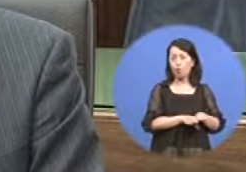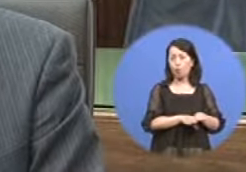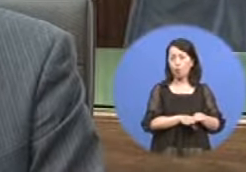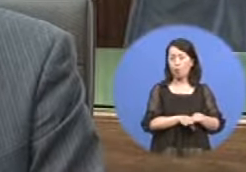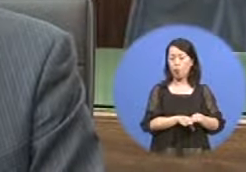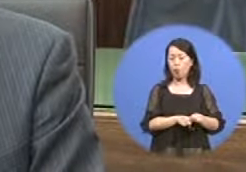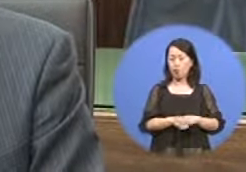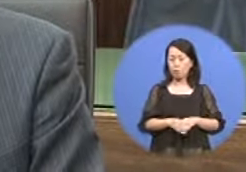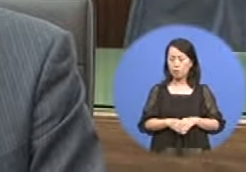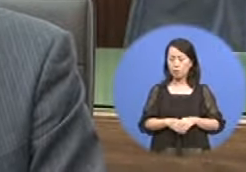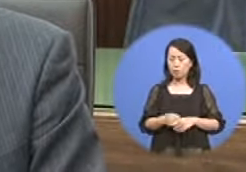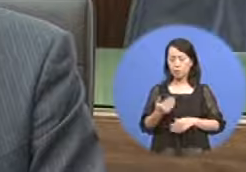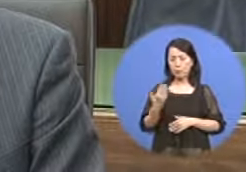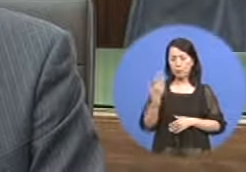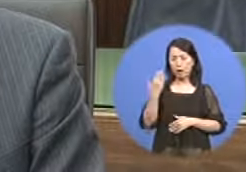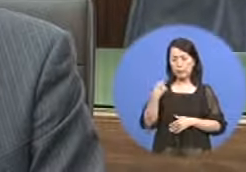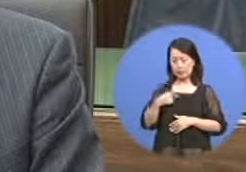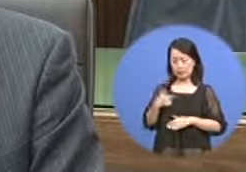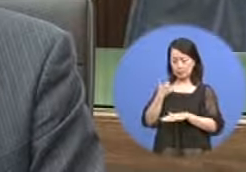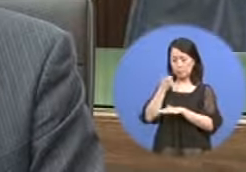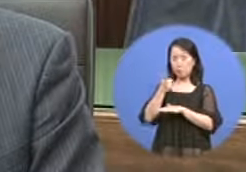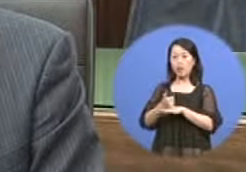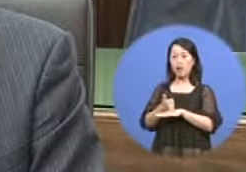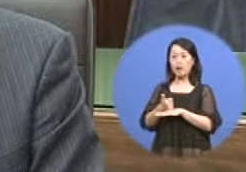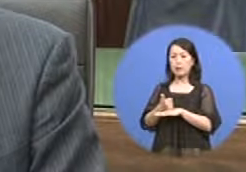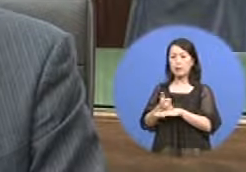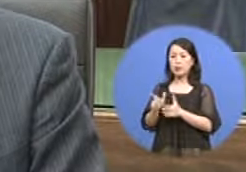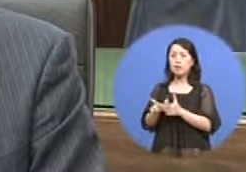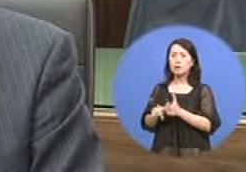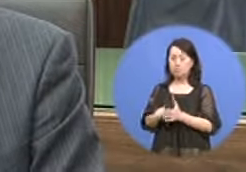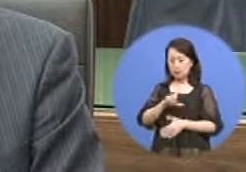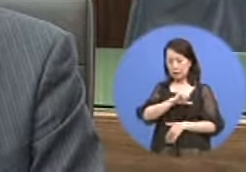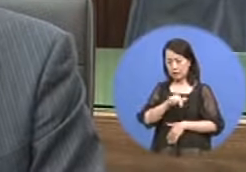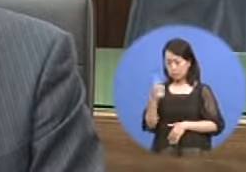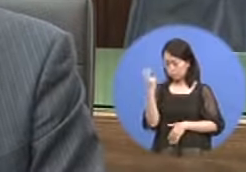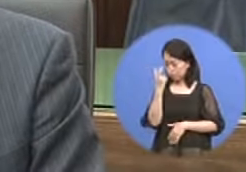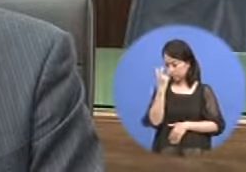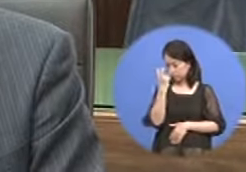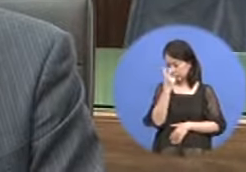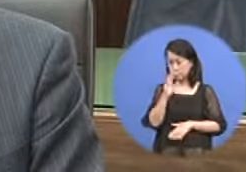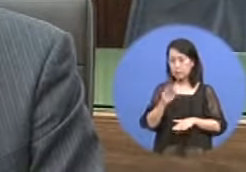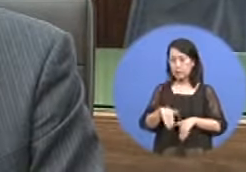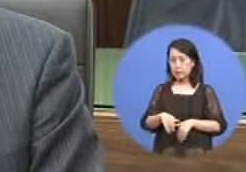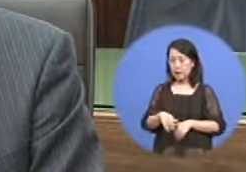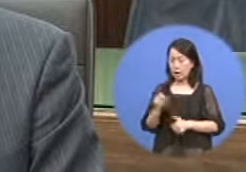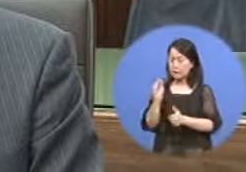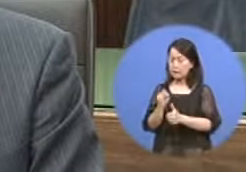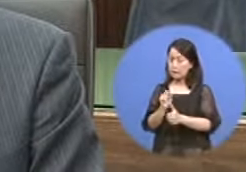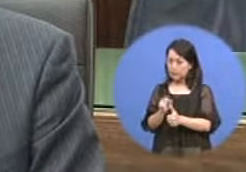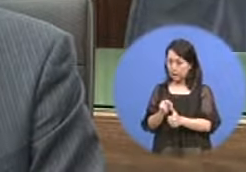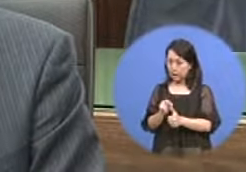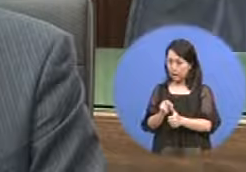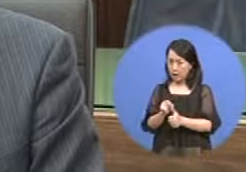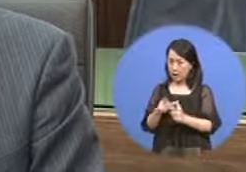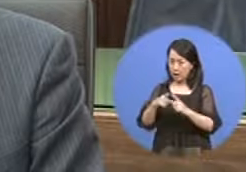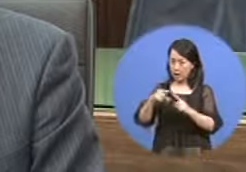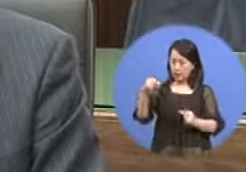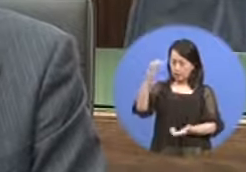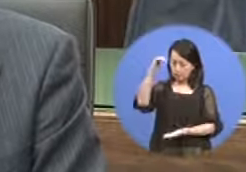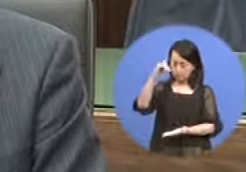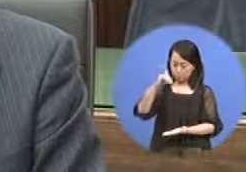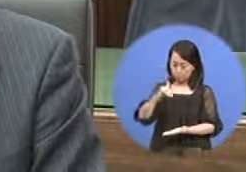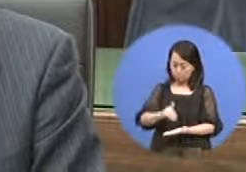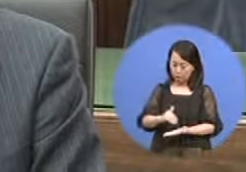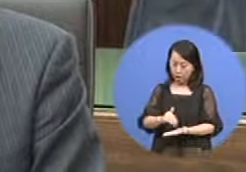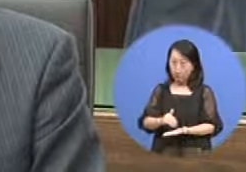ど知事になった時にいろんなデータをチェックしますね。そしたらねいじめってねビリから2番目ぐらいに少ない